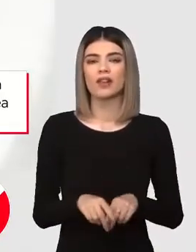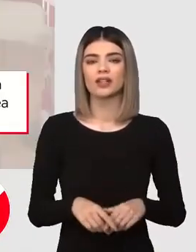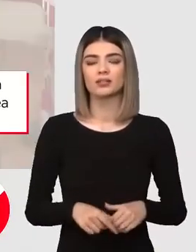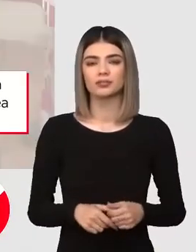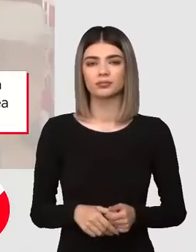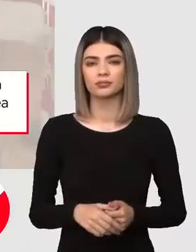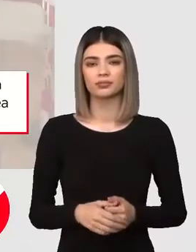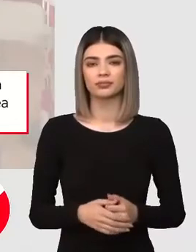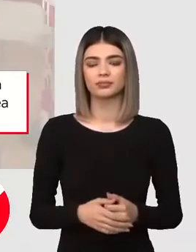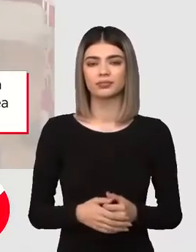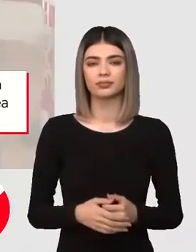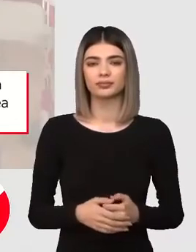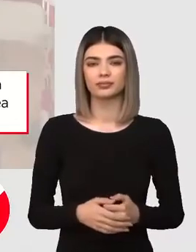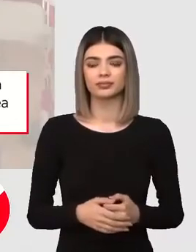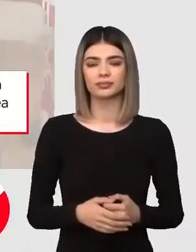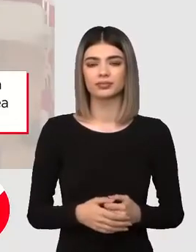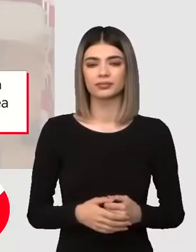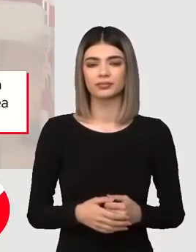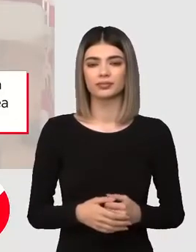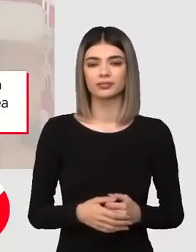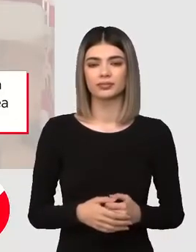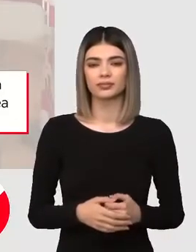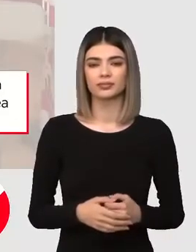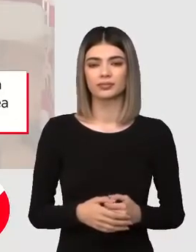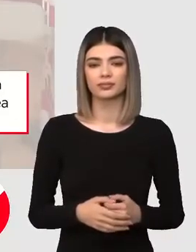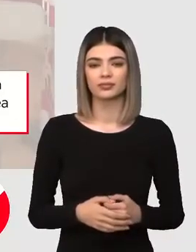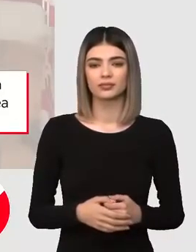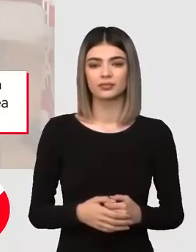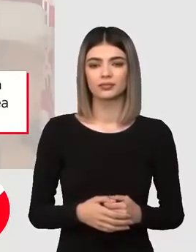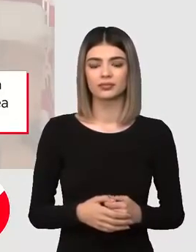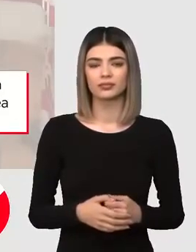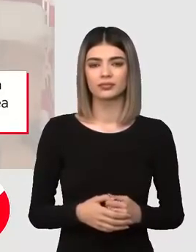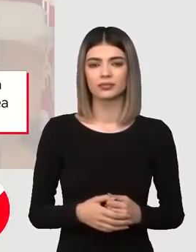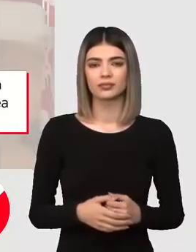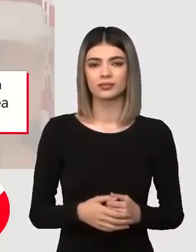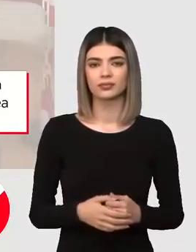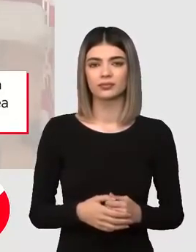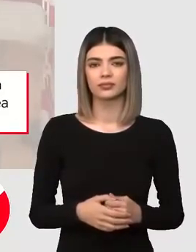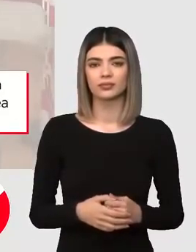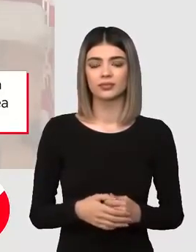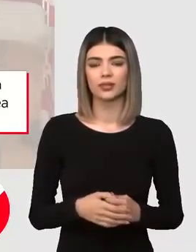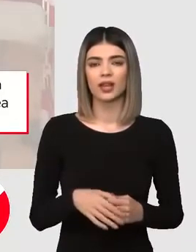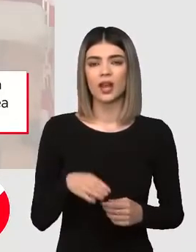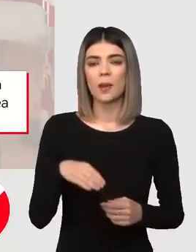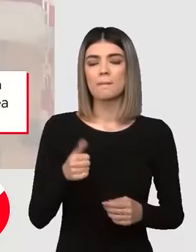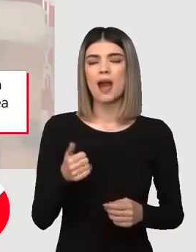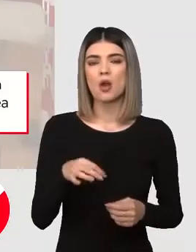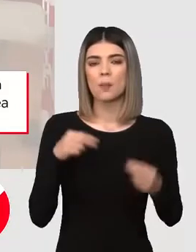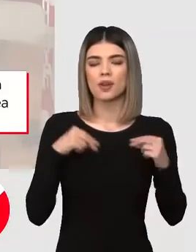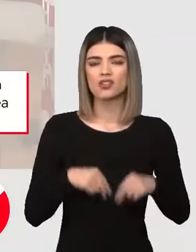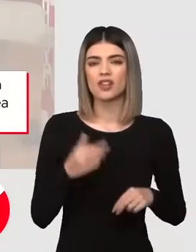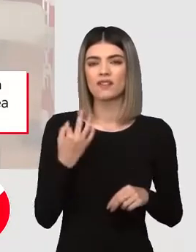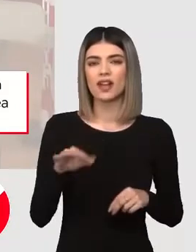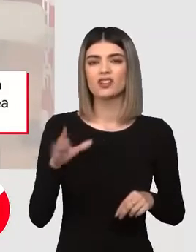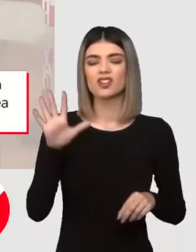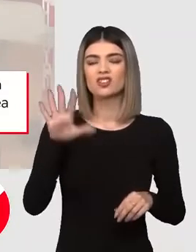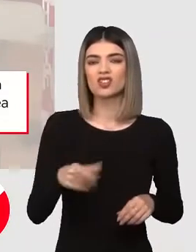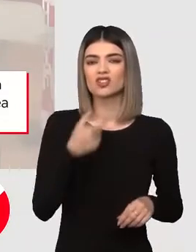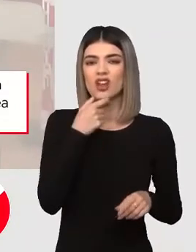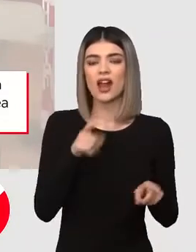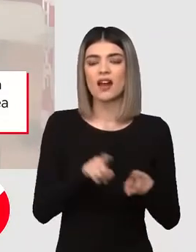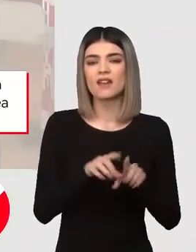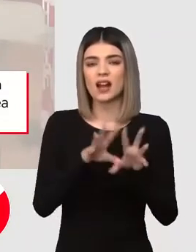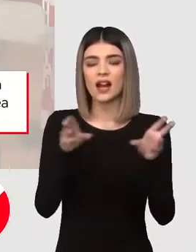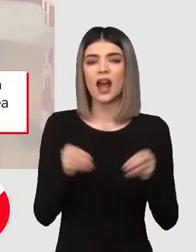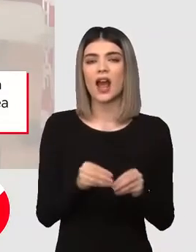Este foarte probabil ca Emmanuel Macron să piardă această majoritate absolută pe care o are de 5 ani. Sunt 577 de deputați